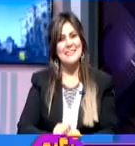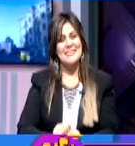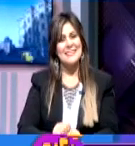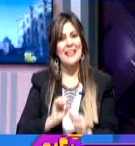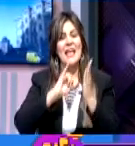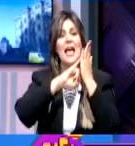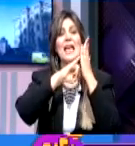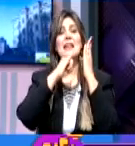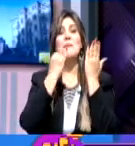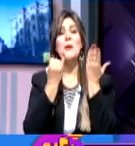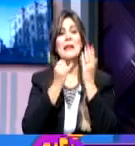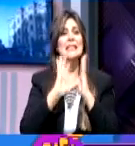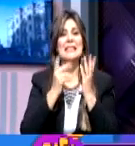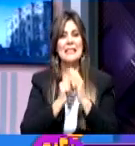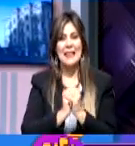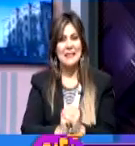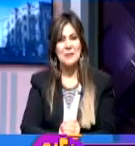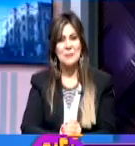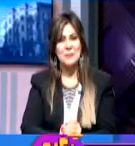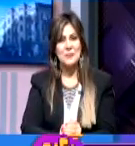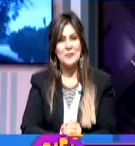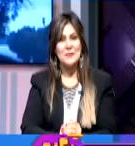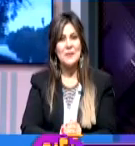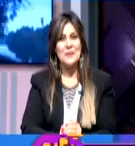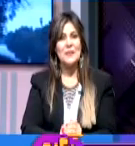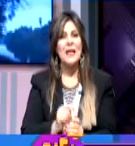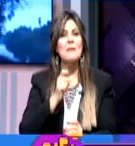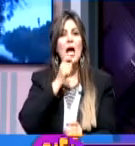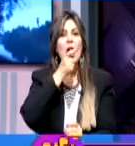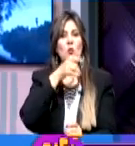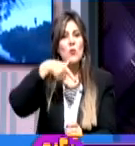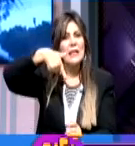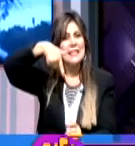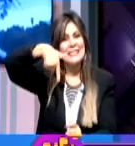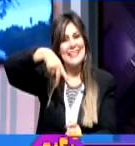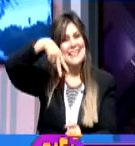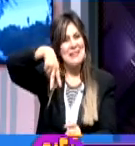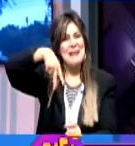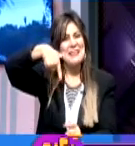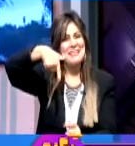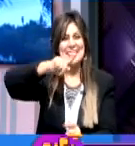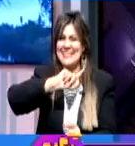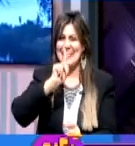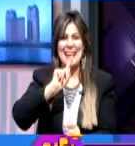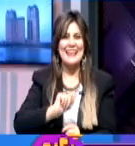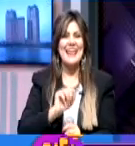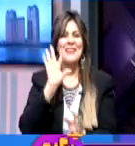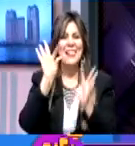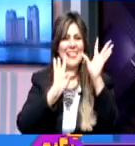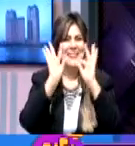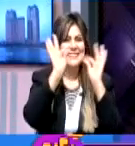المواد جايز نقول ابرزهم جايز الماده، بس انا عايز اقول للساده المشاهدين او اسرهم